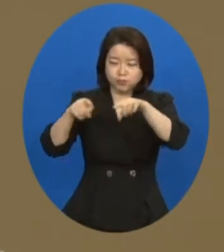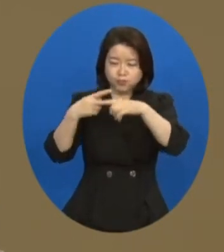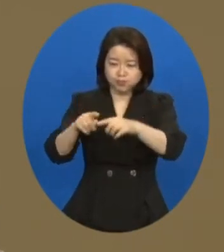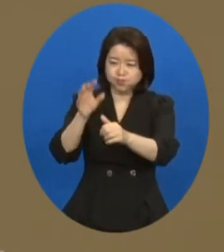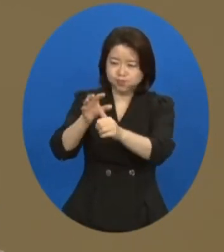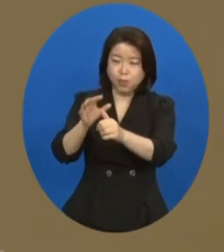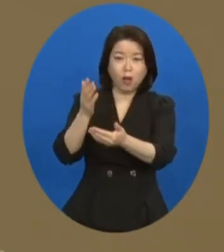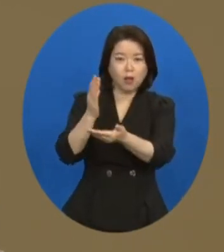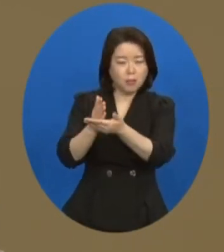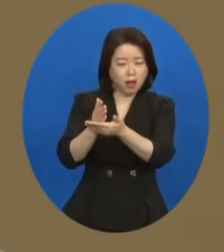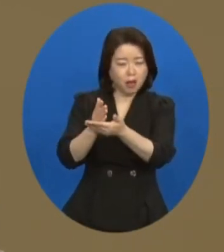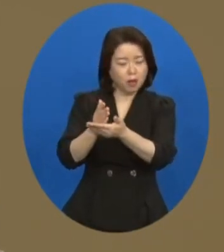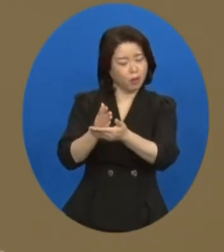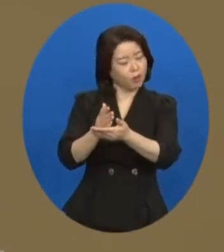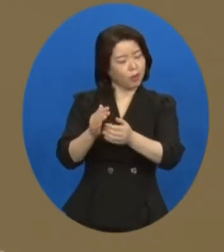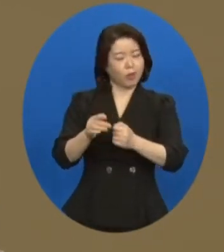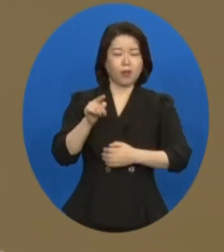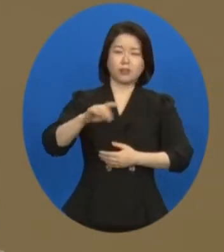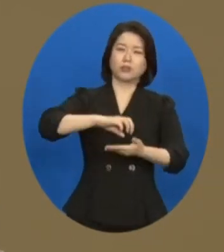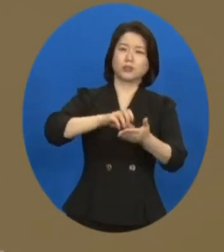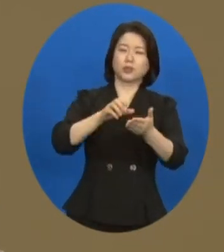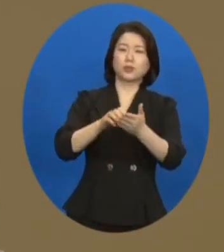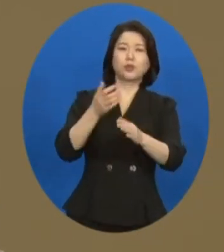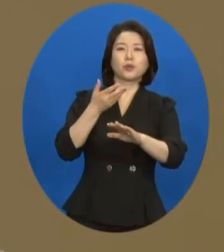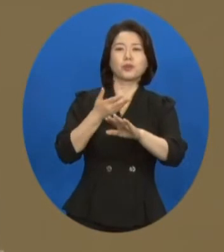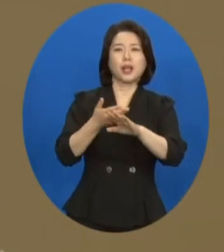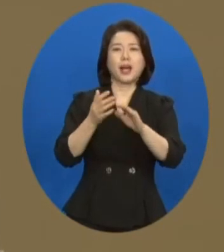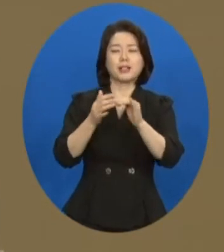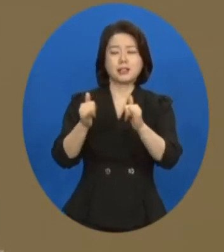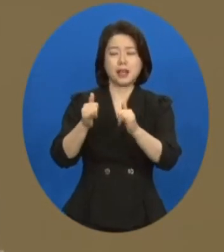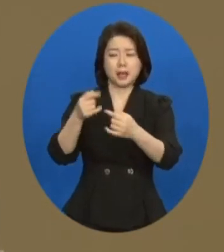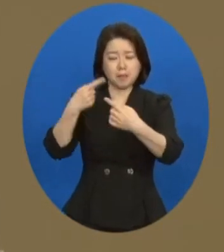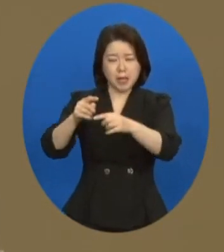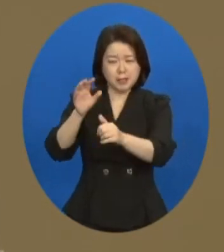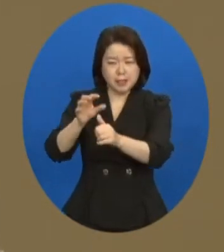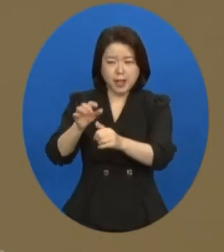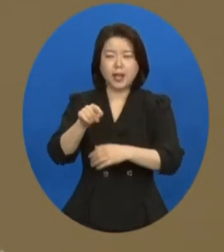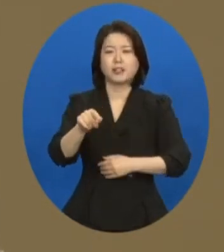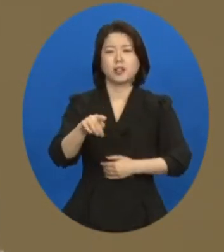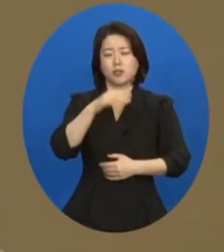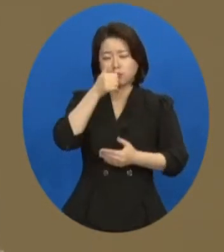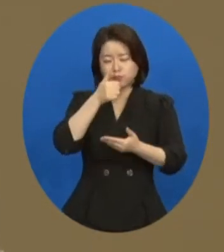다른 사람을 비판하는 것이 무서운 죄 라는 거죠